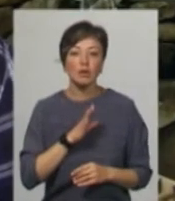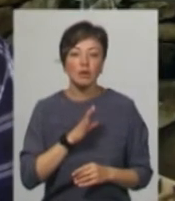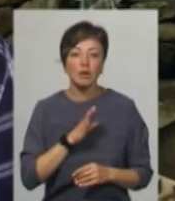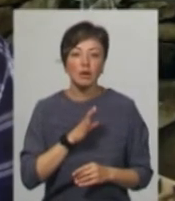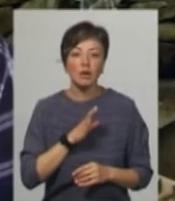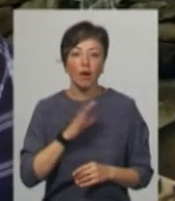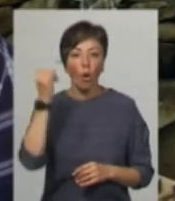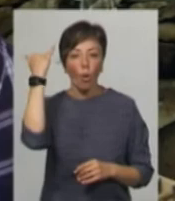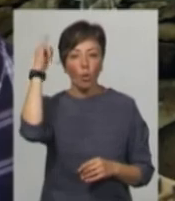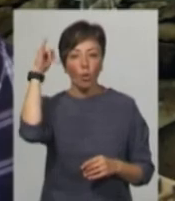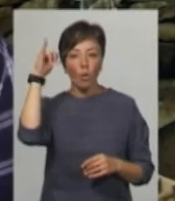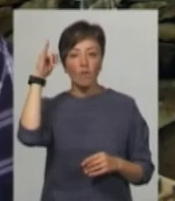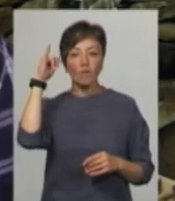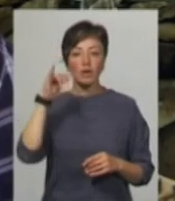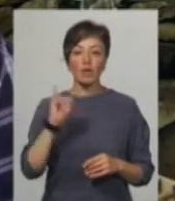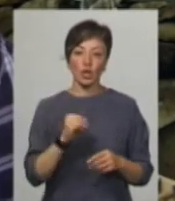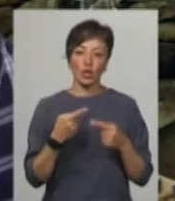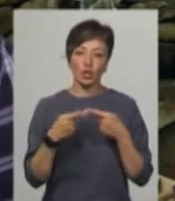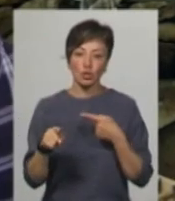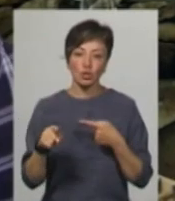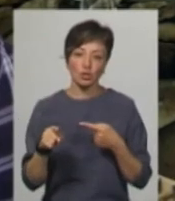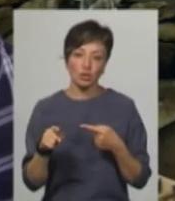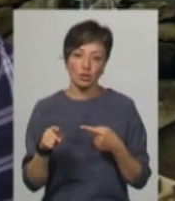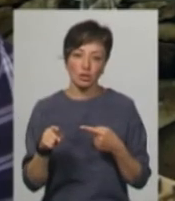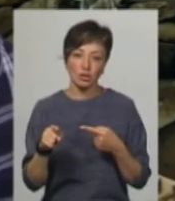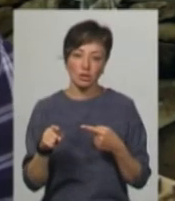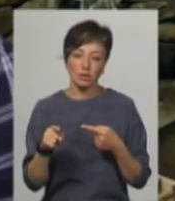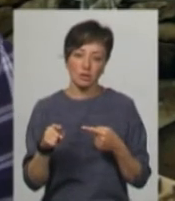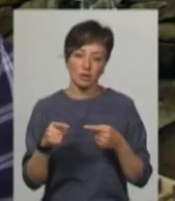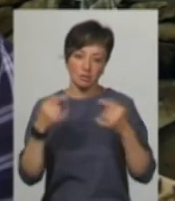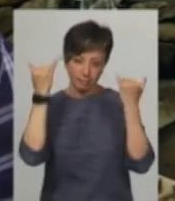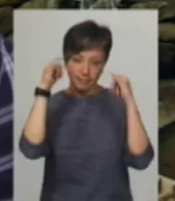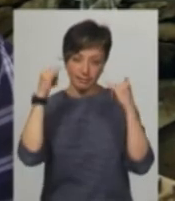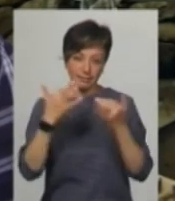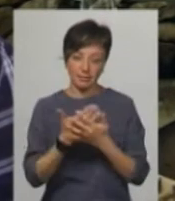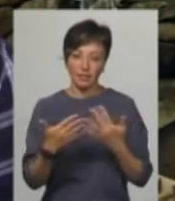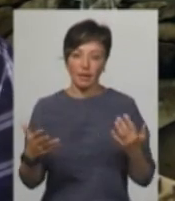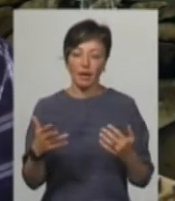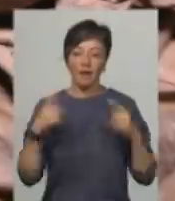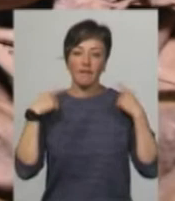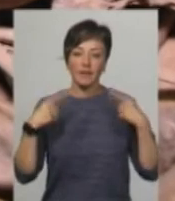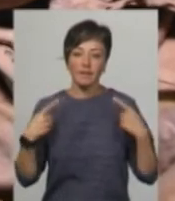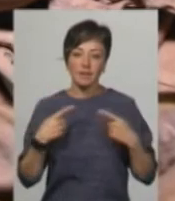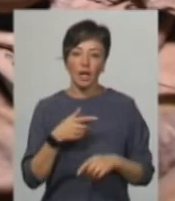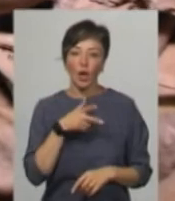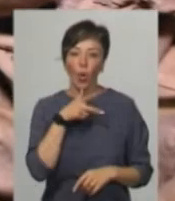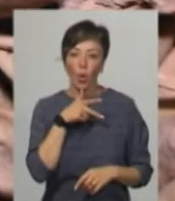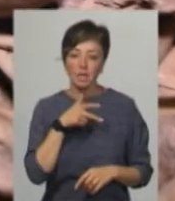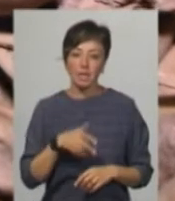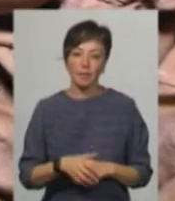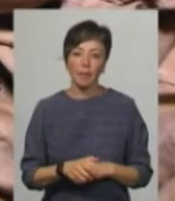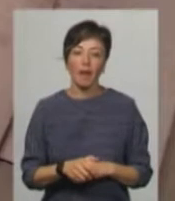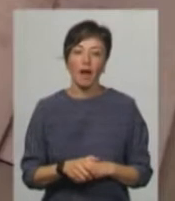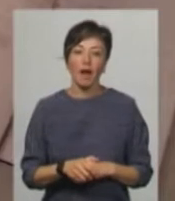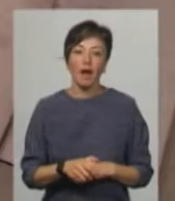власне, корови, а також інші представники дрібної рогатої худоби, зокрема, вівці та кози. Велика кількість